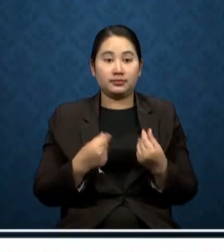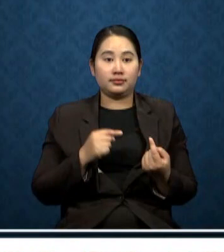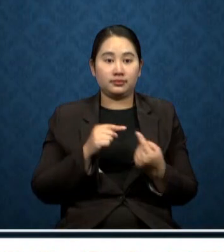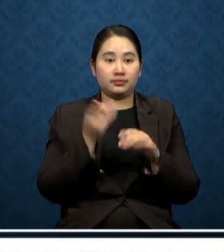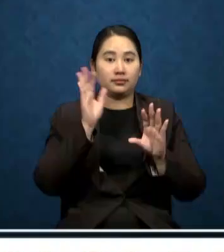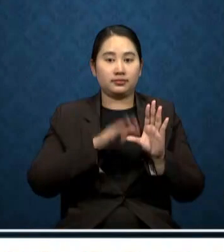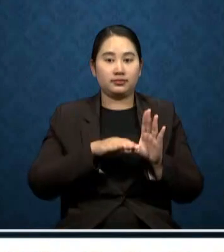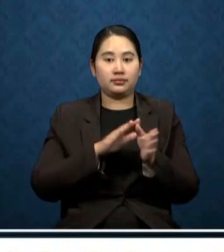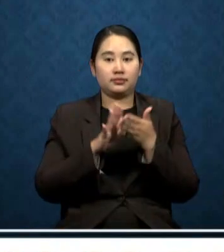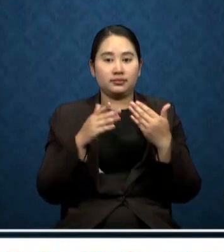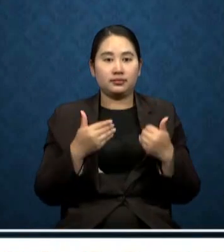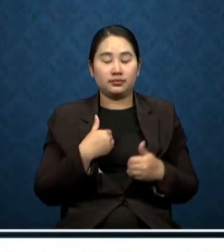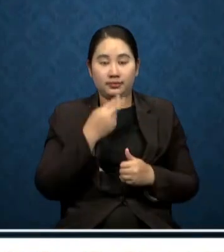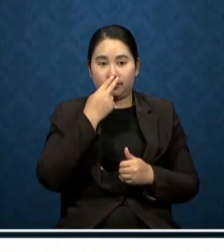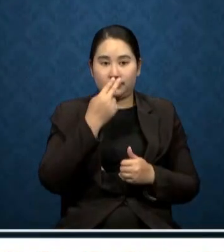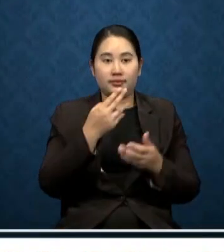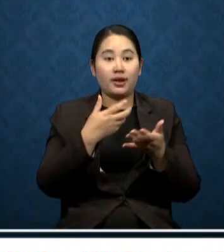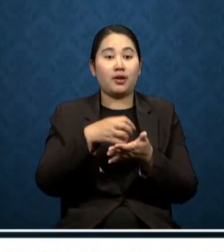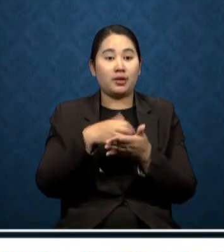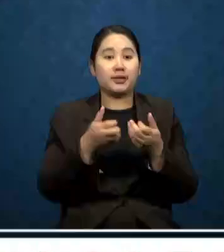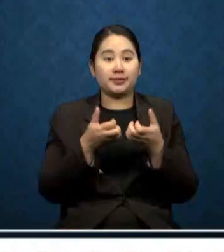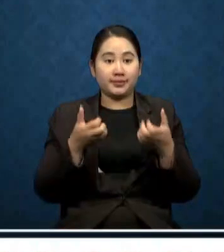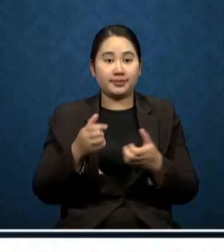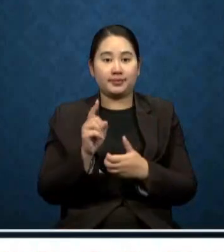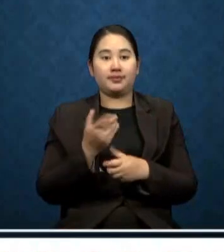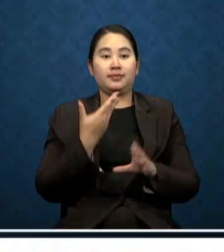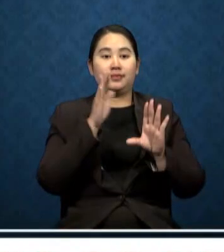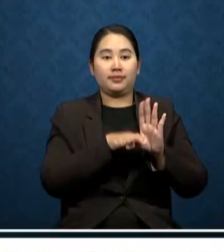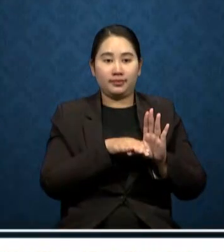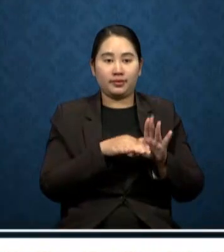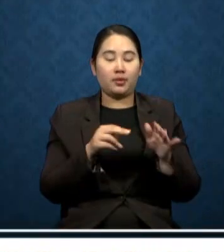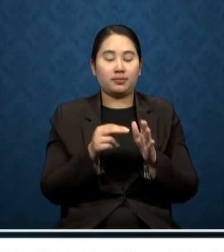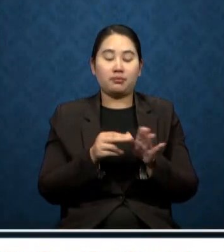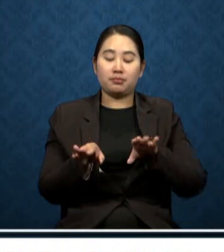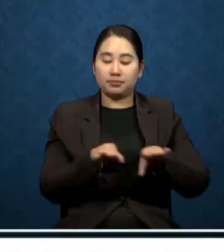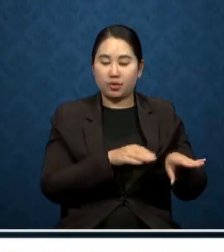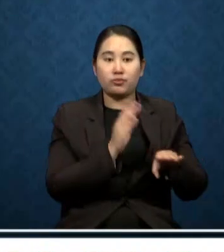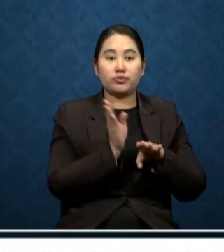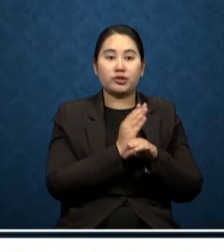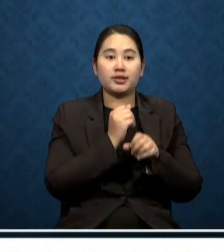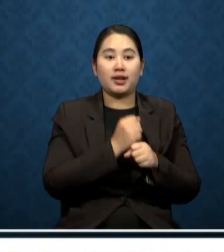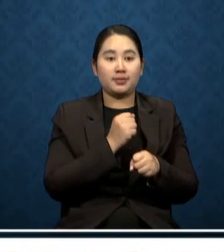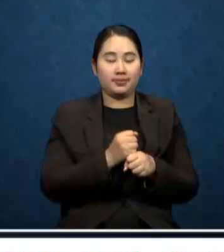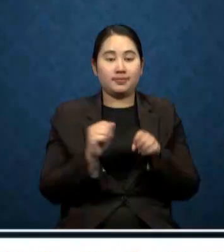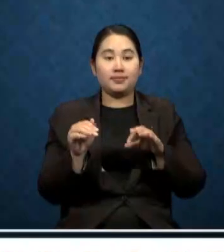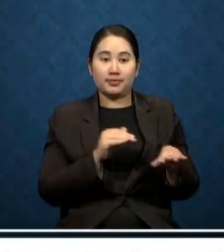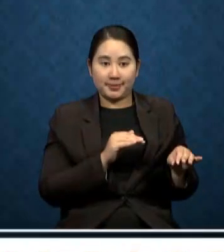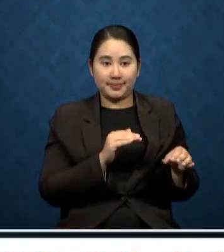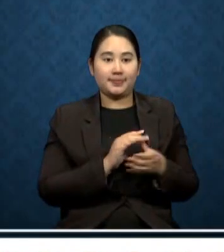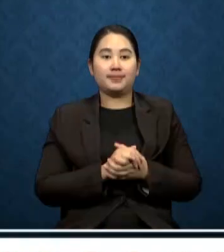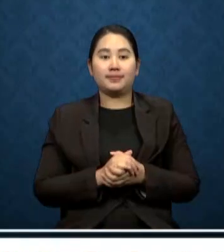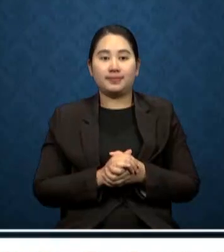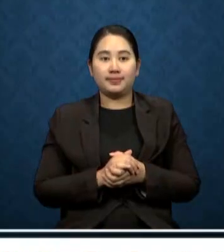สัคมผมแยกกใหฝั่งนดหนวา จดทะเบีนเก็ผู้ทพม ๆ หน่อยจดทะเบียนนะครับ เพื่เป็เวสักกจเพสัคม